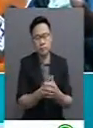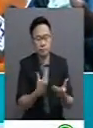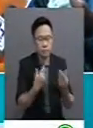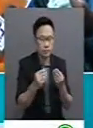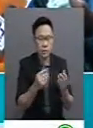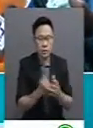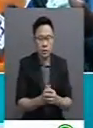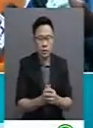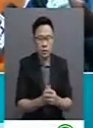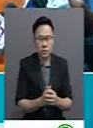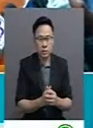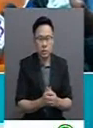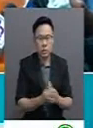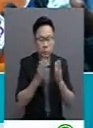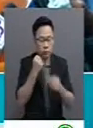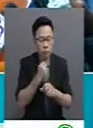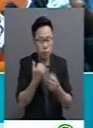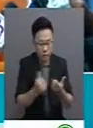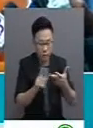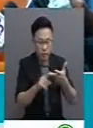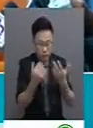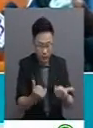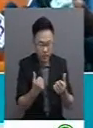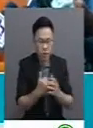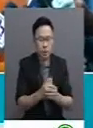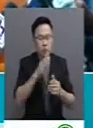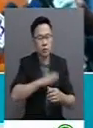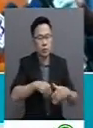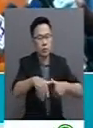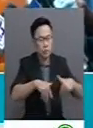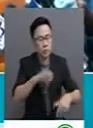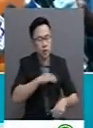สำหรับทางทั้งเจ้าหน้าที่แล้วก็ทางลูกศิษย์วัดเอง